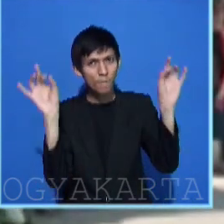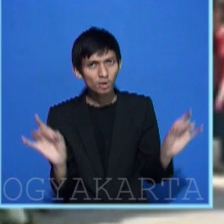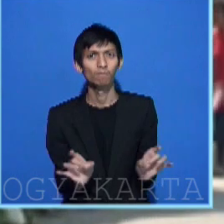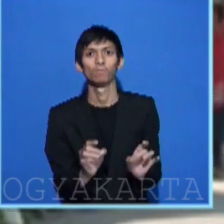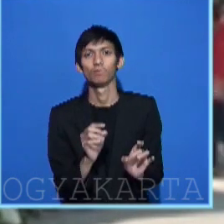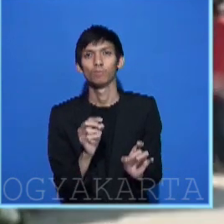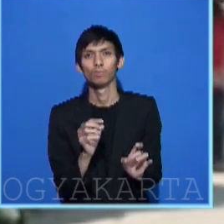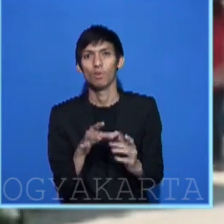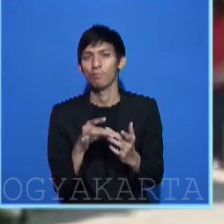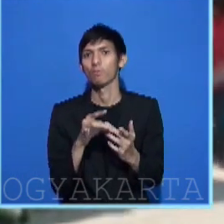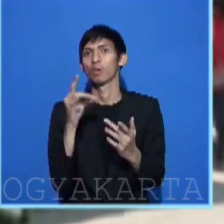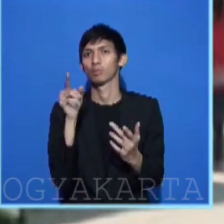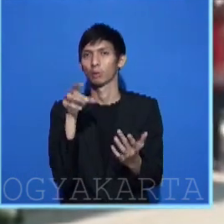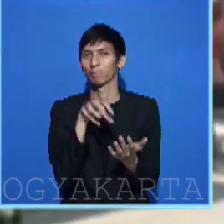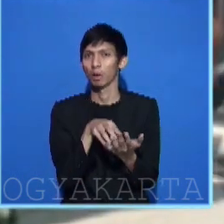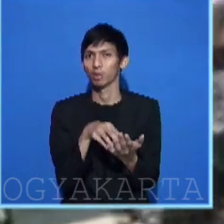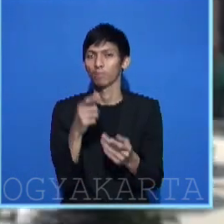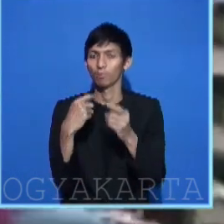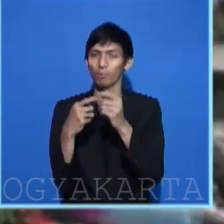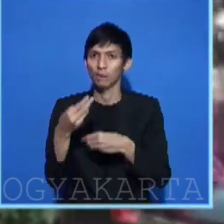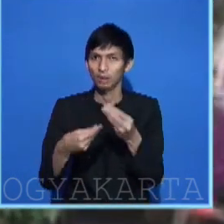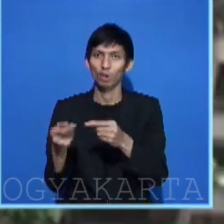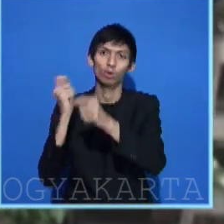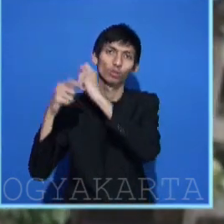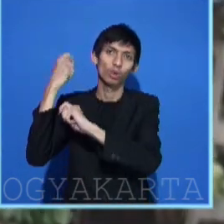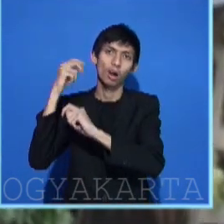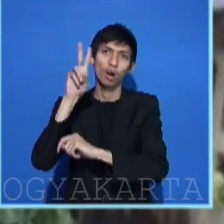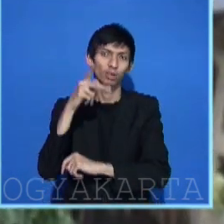lan mujudaken setunggal-setunggaling peken tradisional ingkang dipun kemunah dening Bumkel.